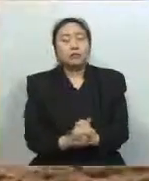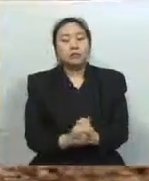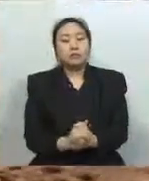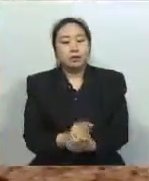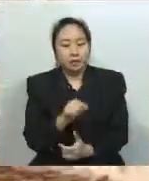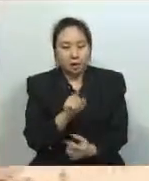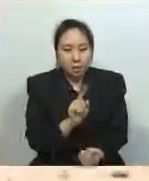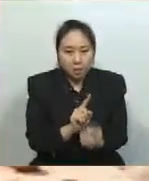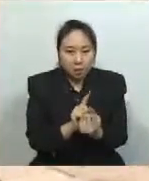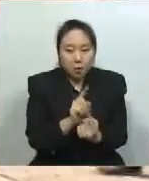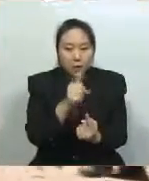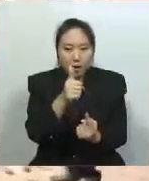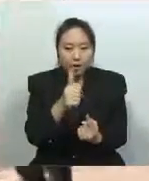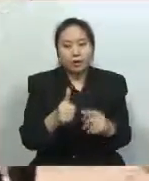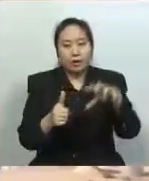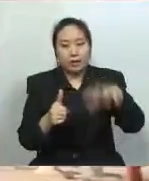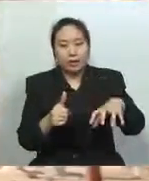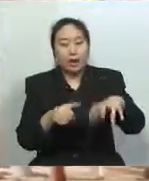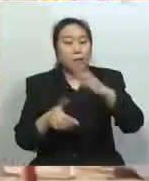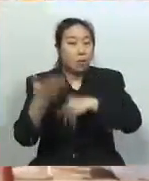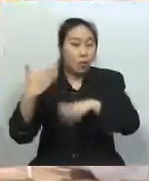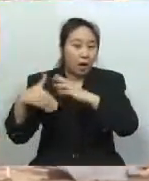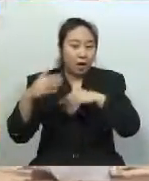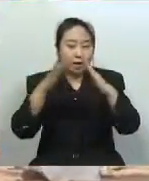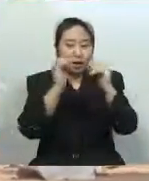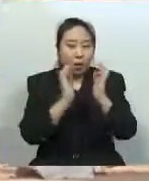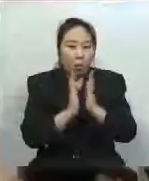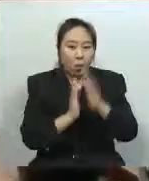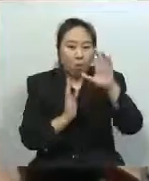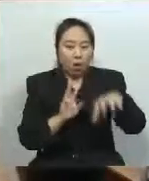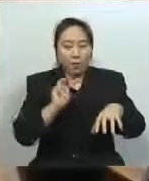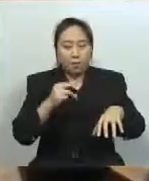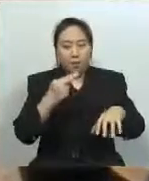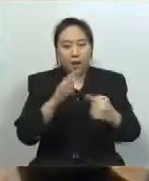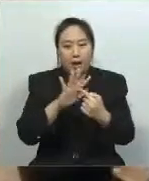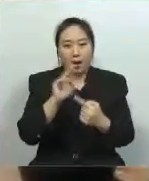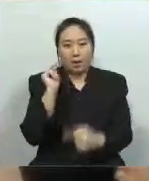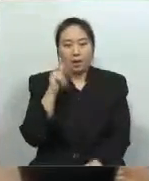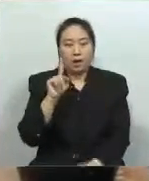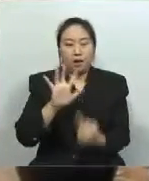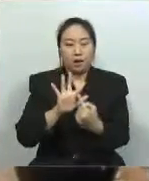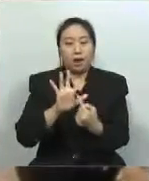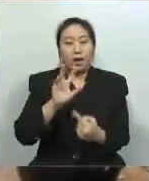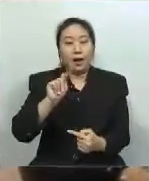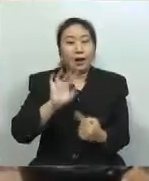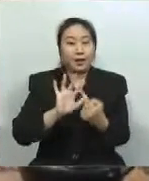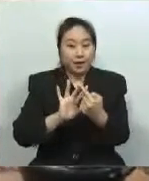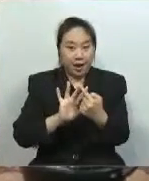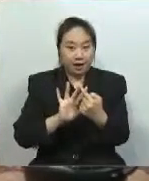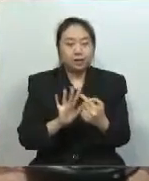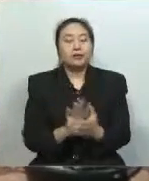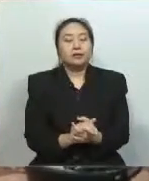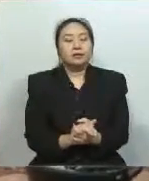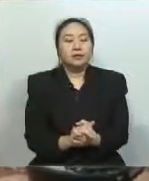โดยจุดที่ค้นพบนะคะอยู่ที่โบราณสถานภายในวัดมหาธาตุพื้นที่หมู่8ตำบลแพรกศรีราชาซึ่งนายพิพั